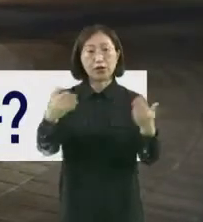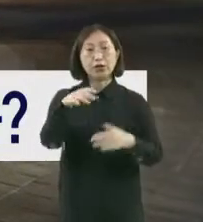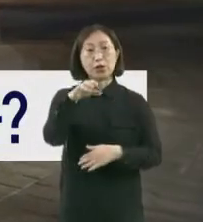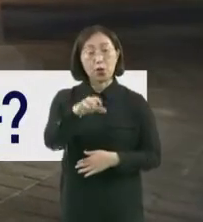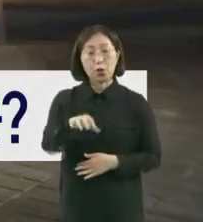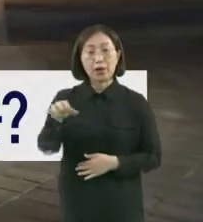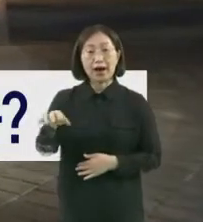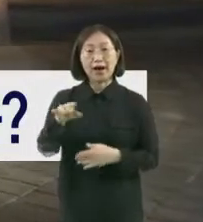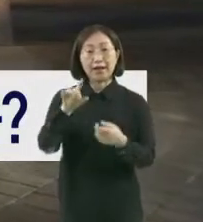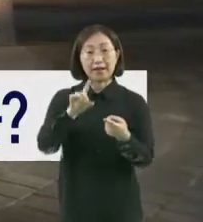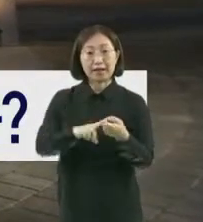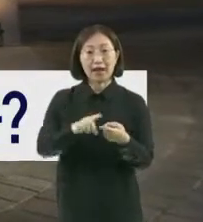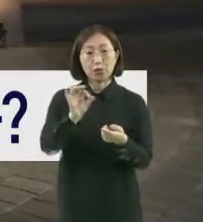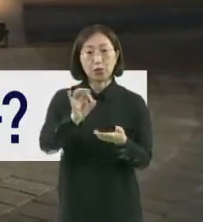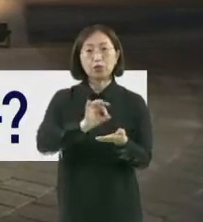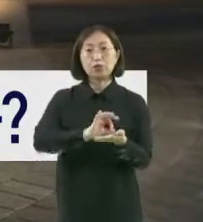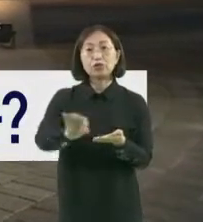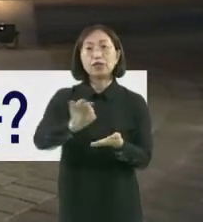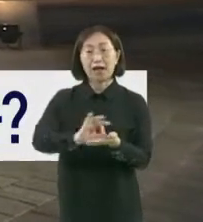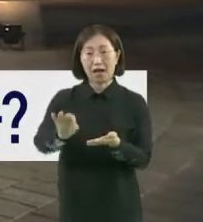것들에 대한 투자 그리고